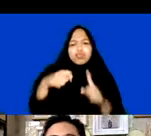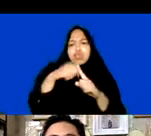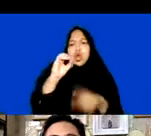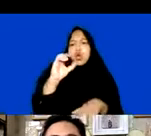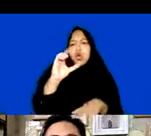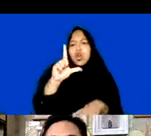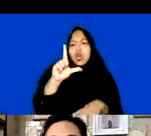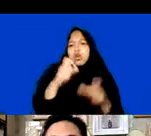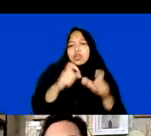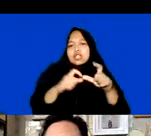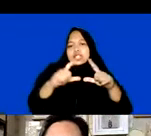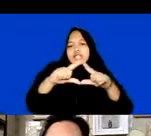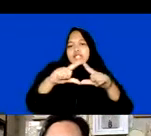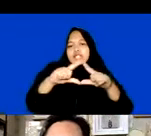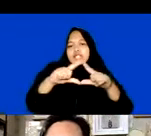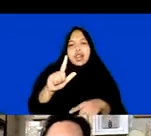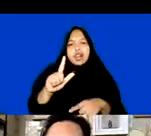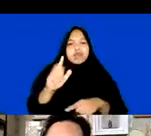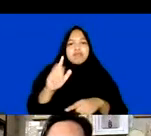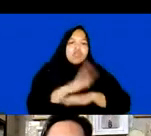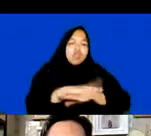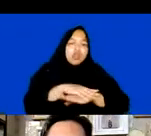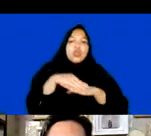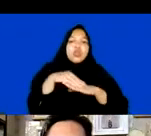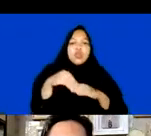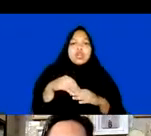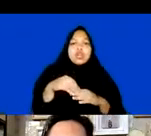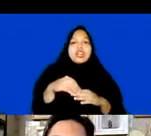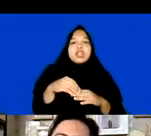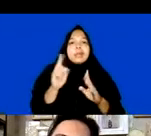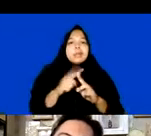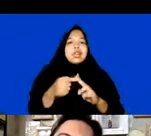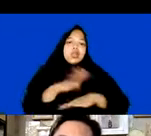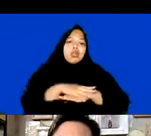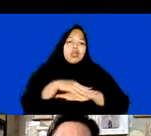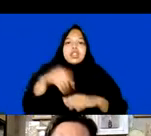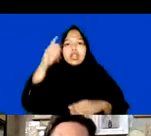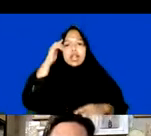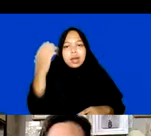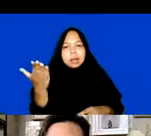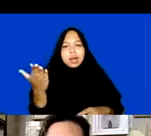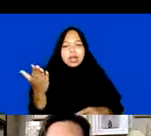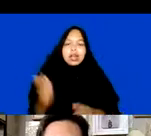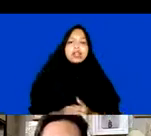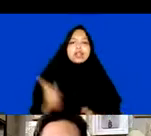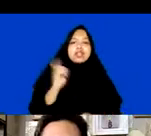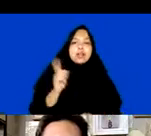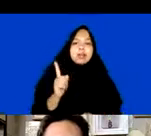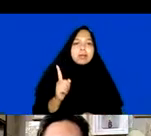kekolosal-kolosalan kayak gitu. Jadi, dan kulit, pemilihan kulit untuk material ini itu sebenarnya juga